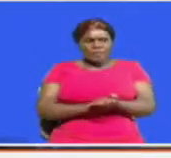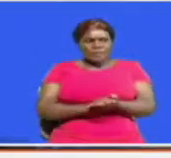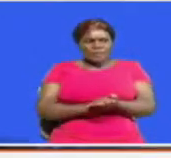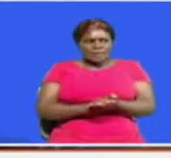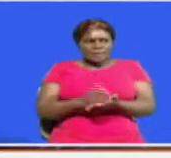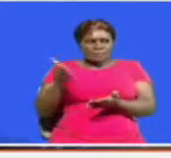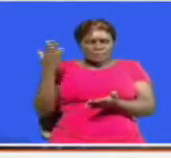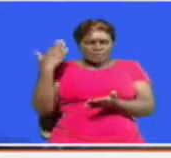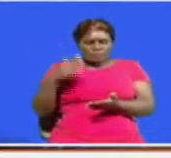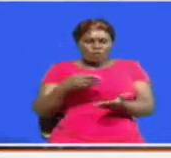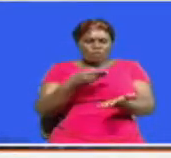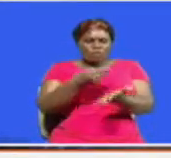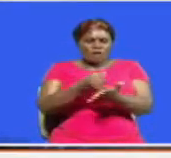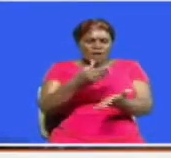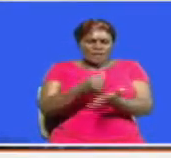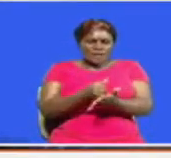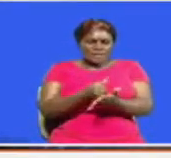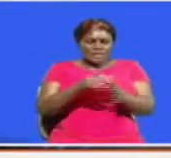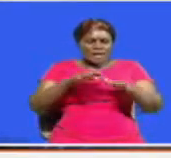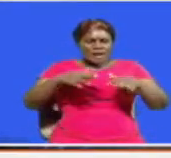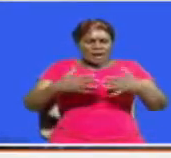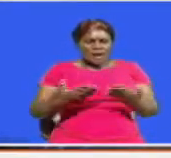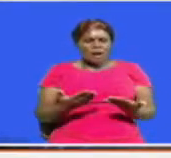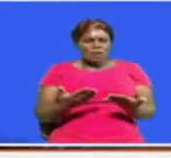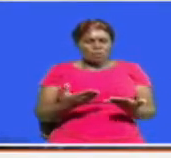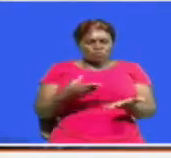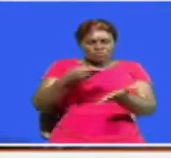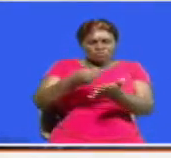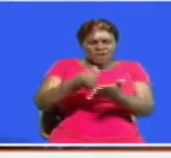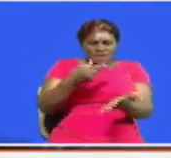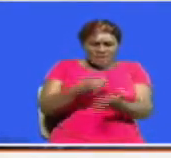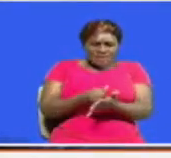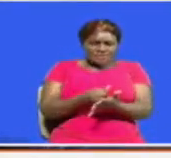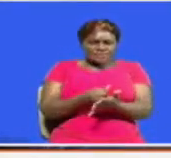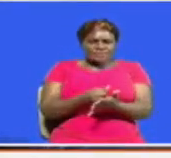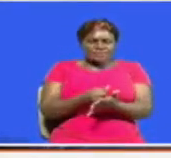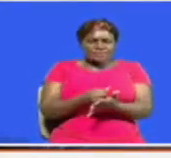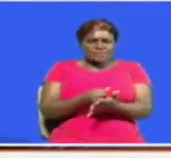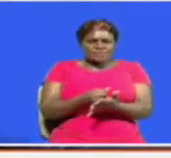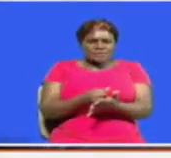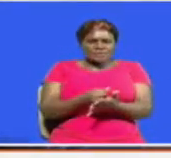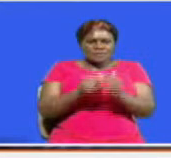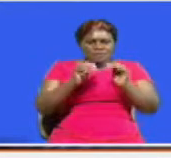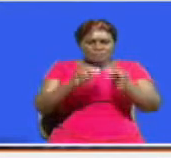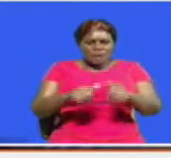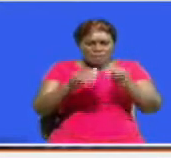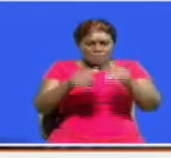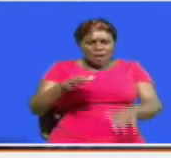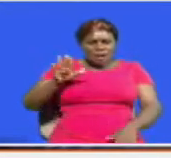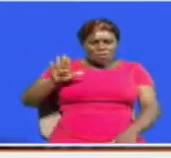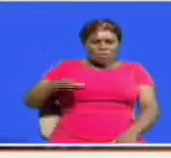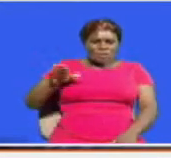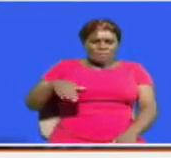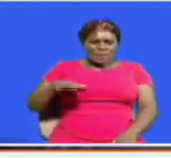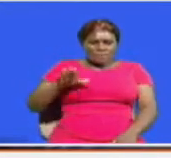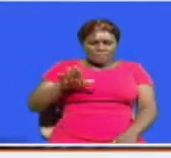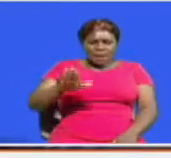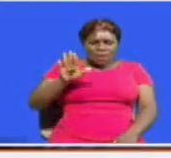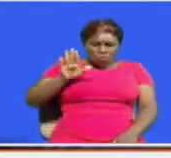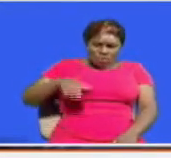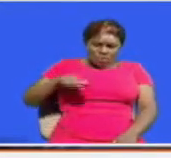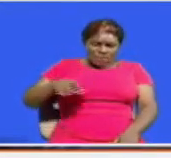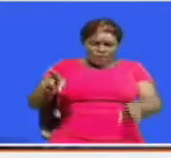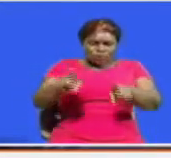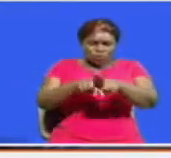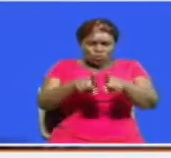ilikuwa kufinance jinsi ya kufinance ile kilimo ya kina mama, ili wakina mama